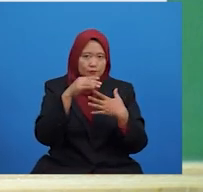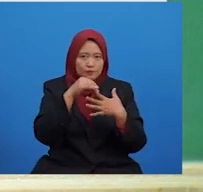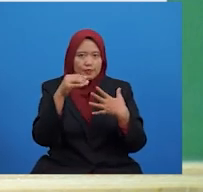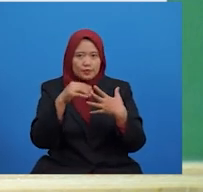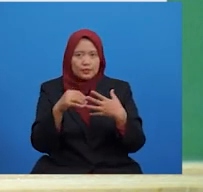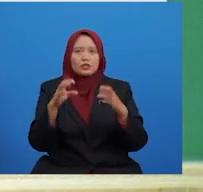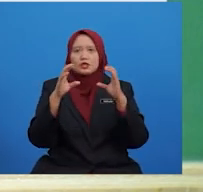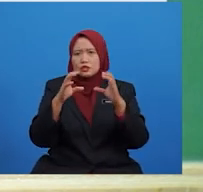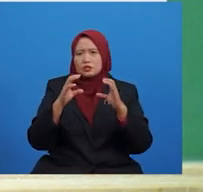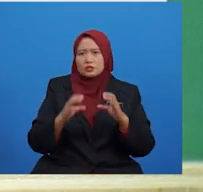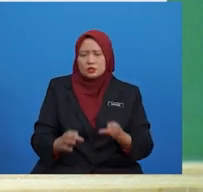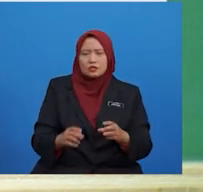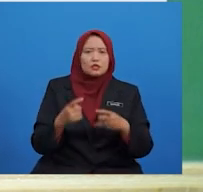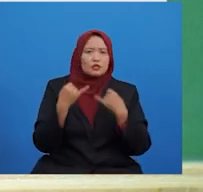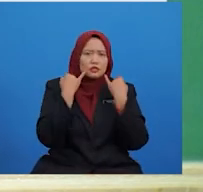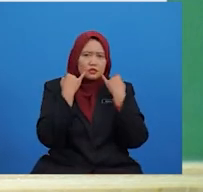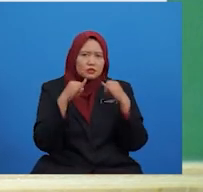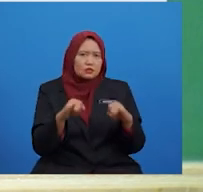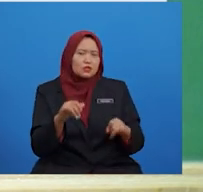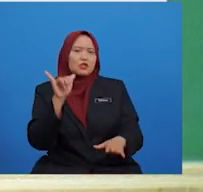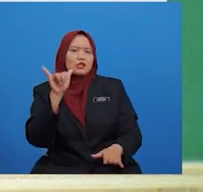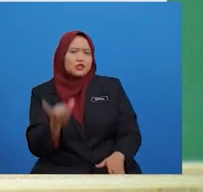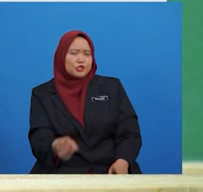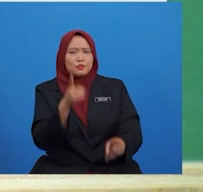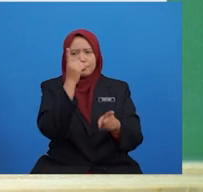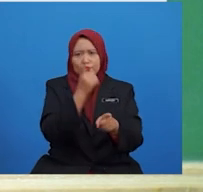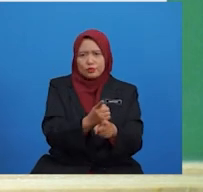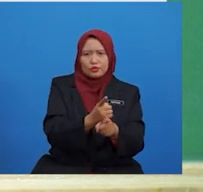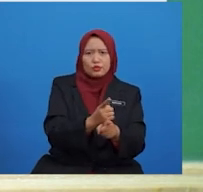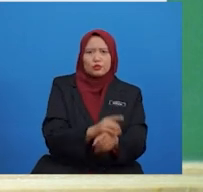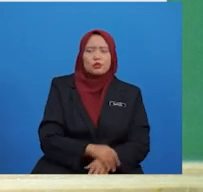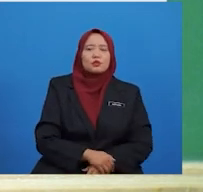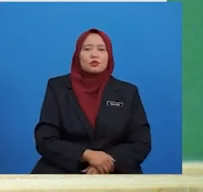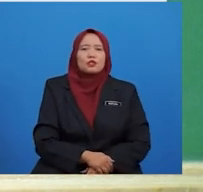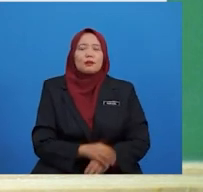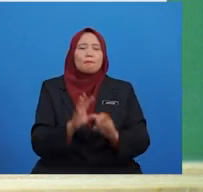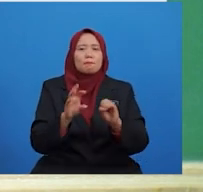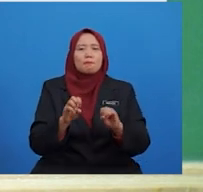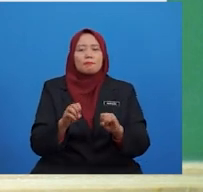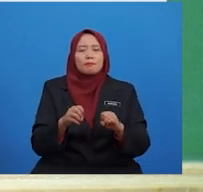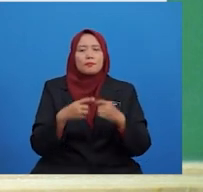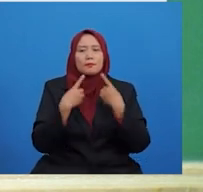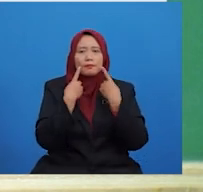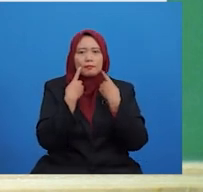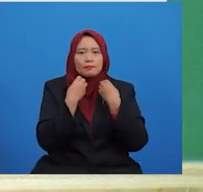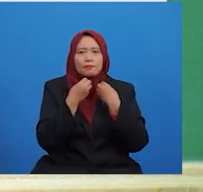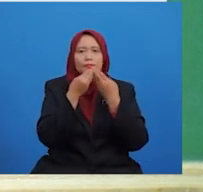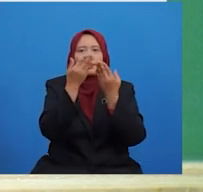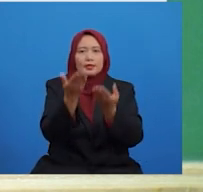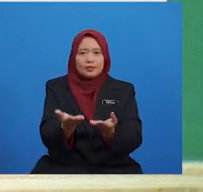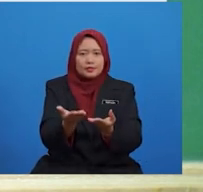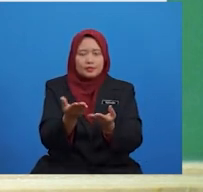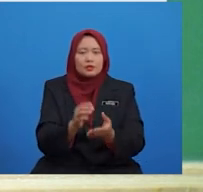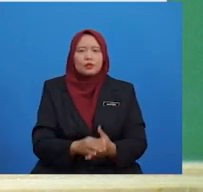betul bagi pemboleh ubah jenis Boolean dan berikan